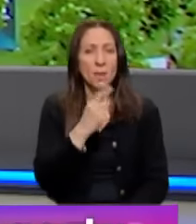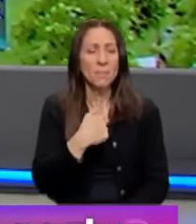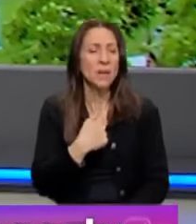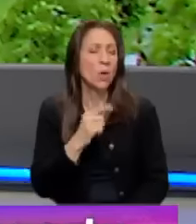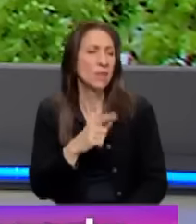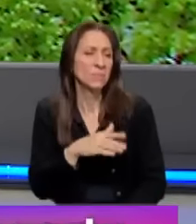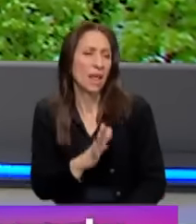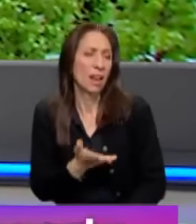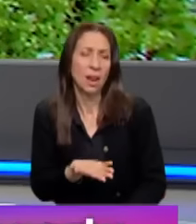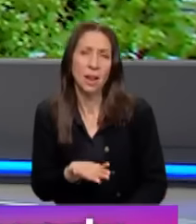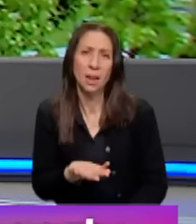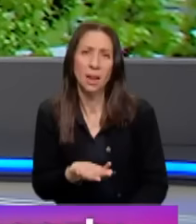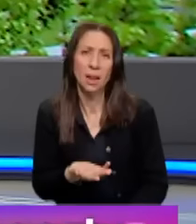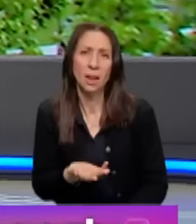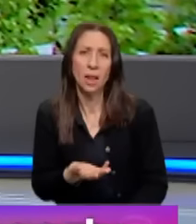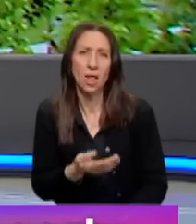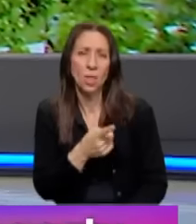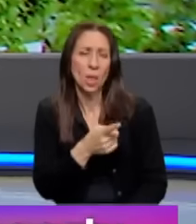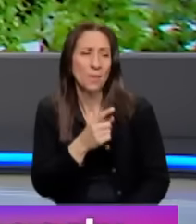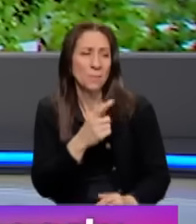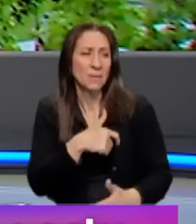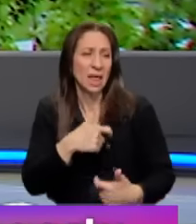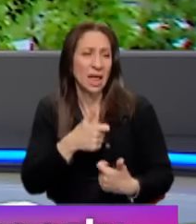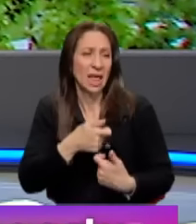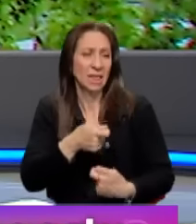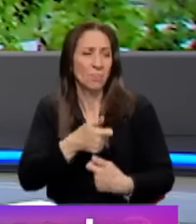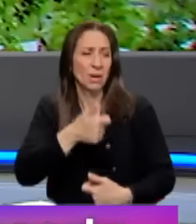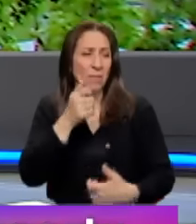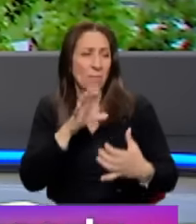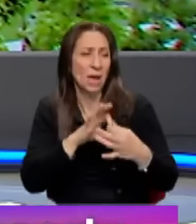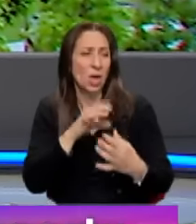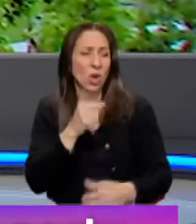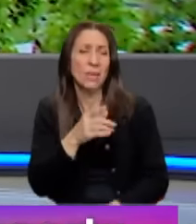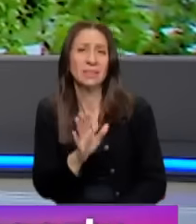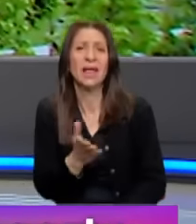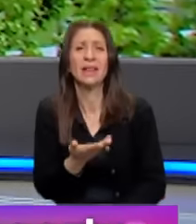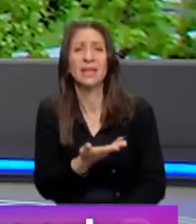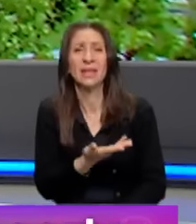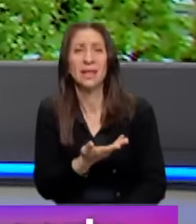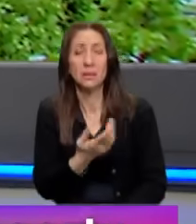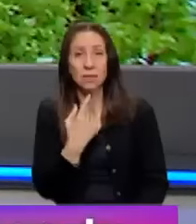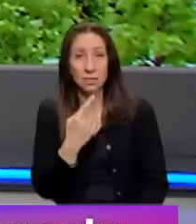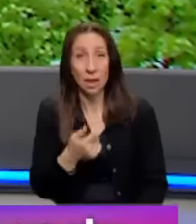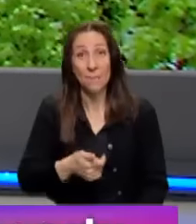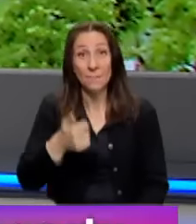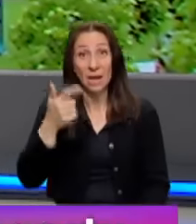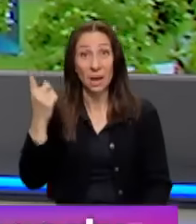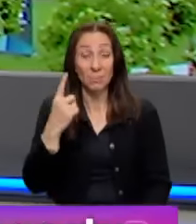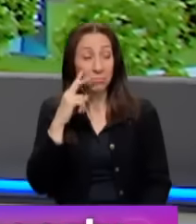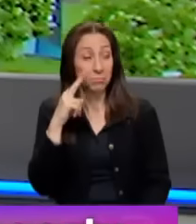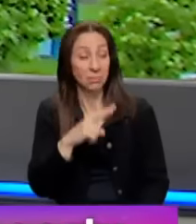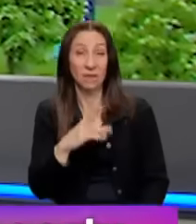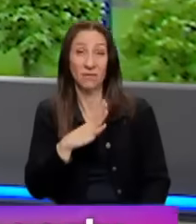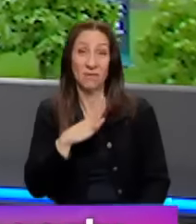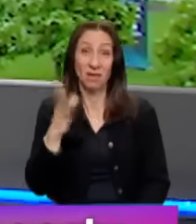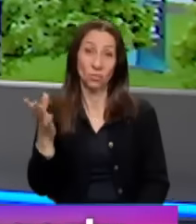öğretmenim değil ki onlar Milli Eğitim Bakanlığı'na bağlı öğretmenler değil ki diye bakan bir yaklaşım